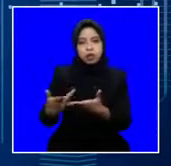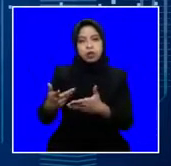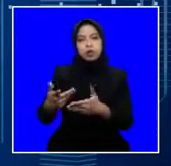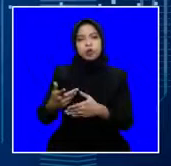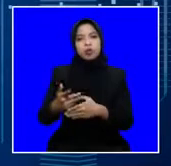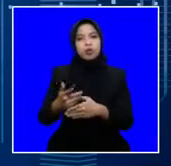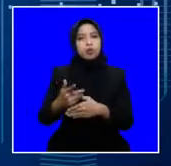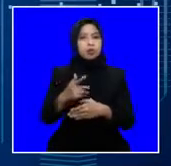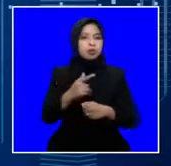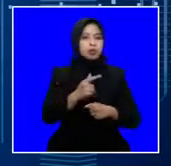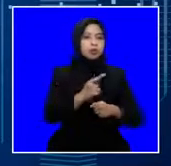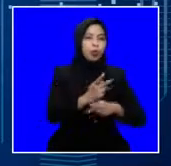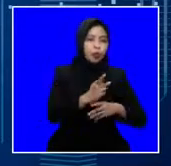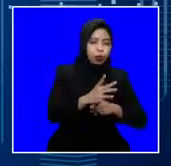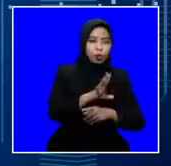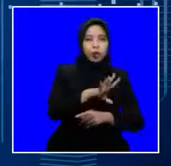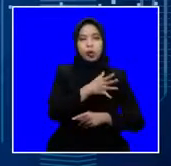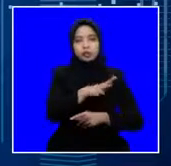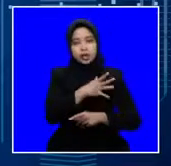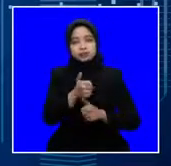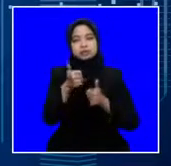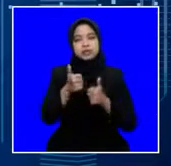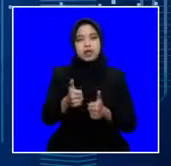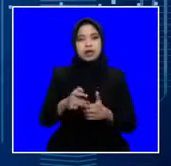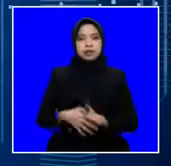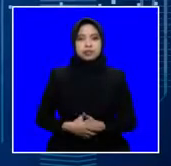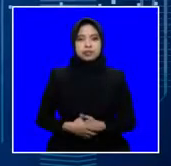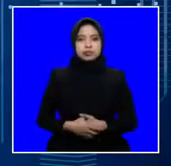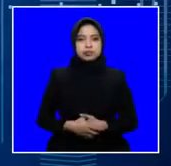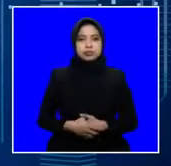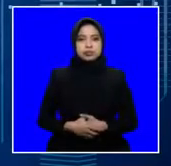peserta tenaga pendidik.